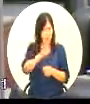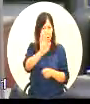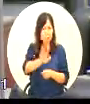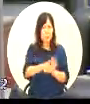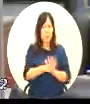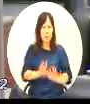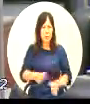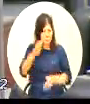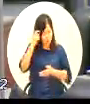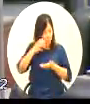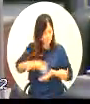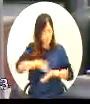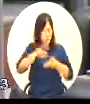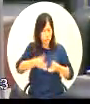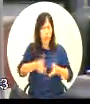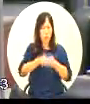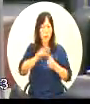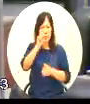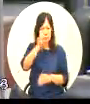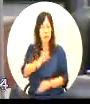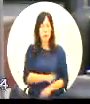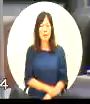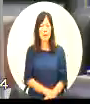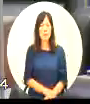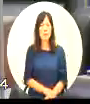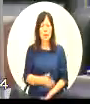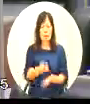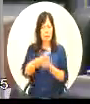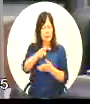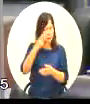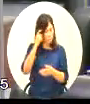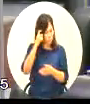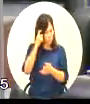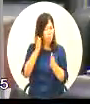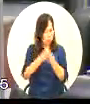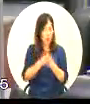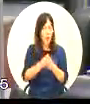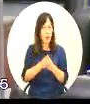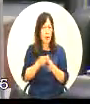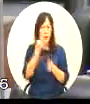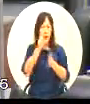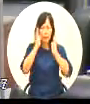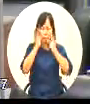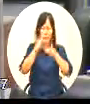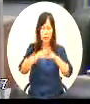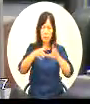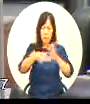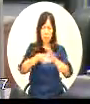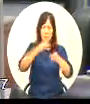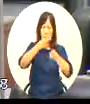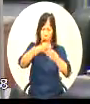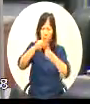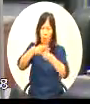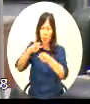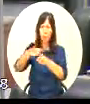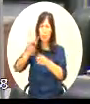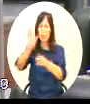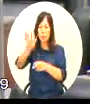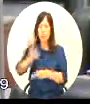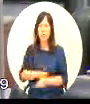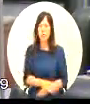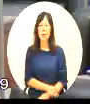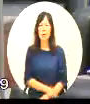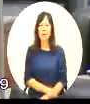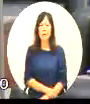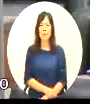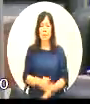提出来一个很重要的议题，那也请您好好的思考，那是不是可以正式的发一个文给我们所有高雄所的